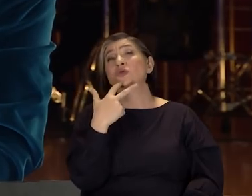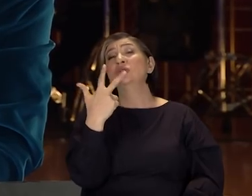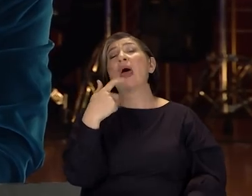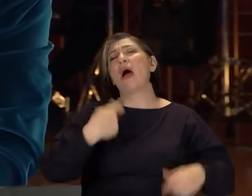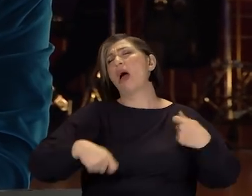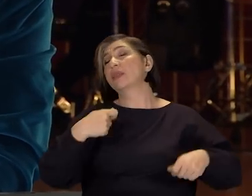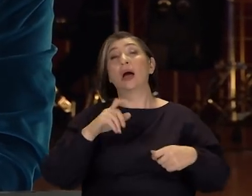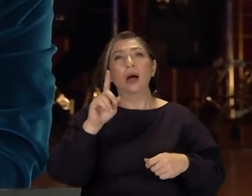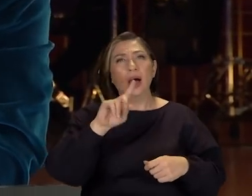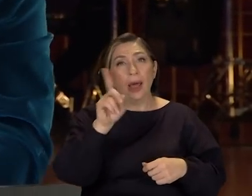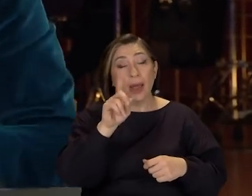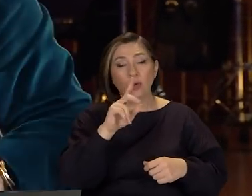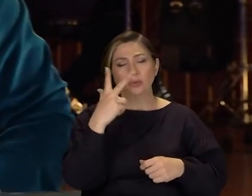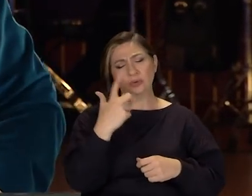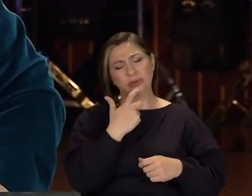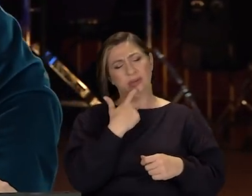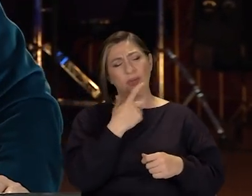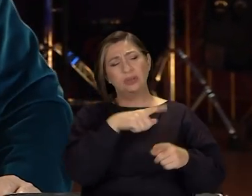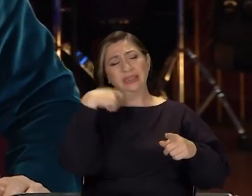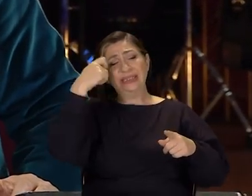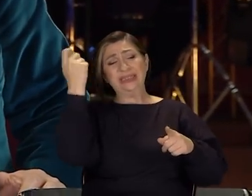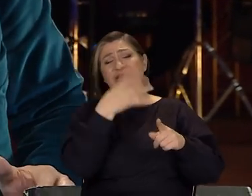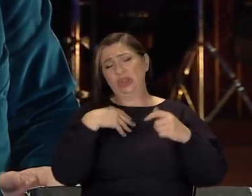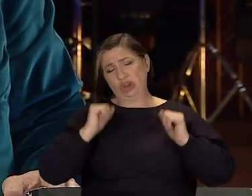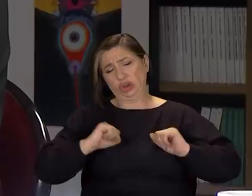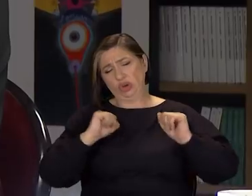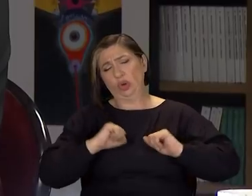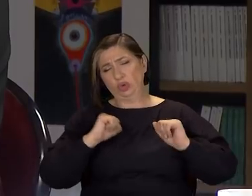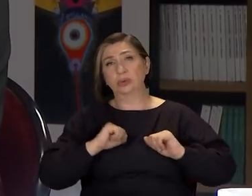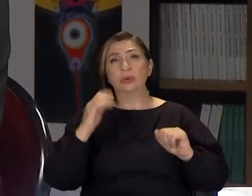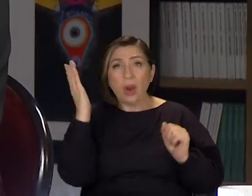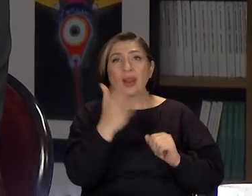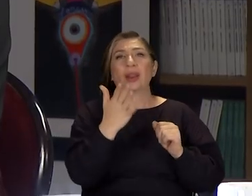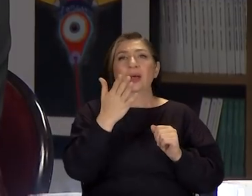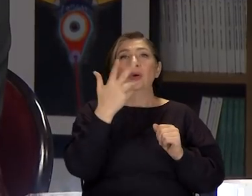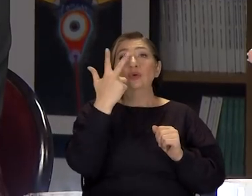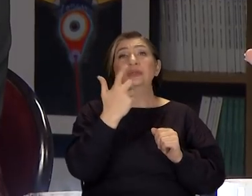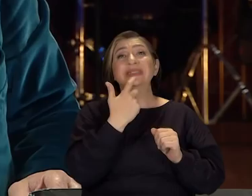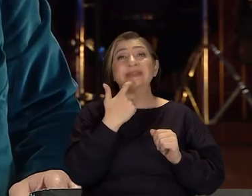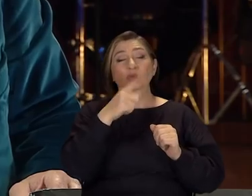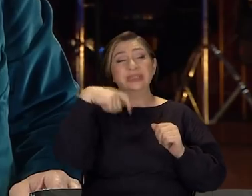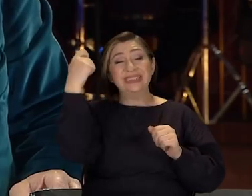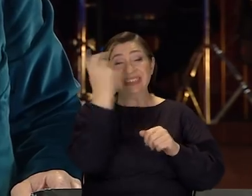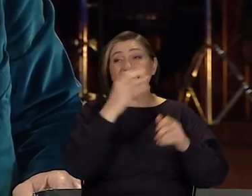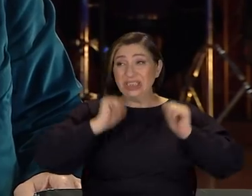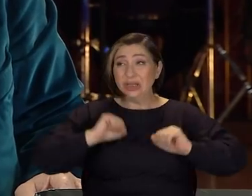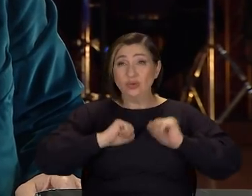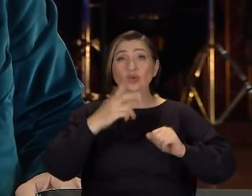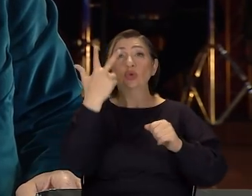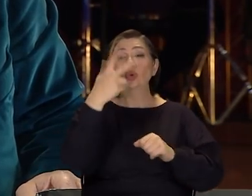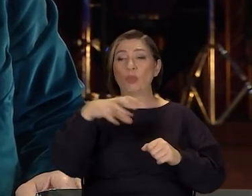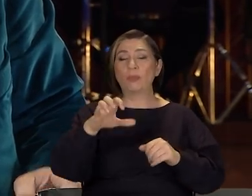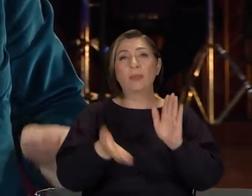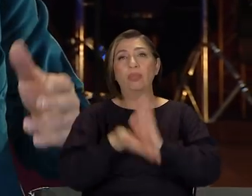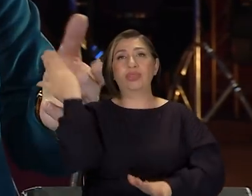garanti. Şey diyor bir de. 3 senedir bu diziye çalışıyoruz. Ulan 3 senedir bu diziye çalışıyorsunuz. 3.